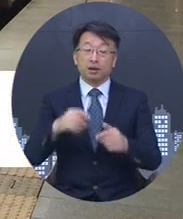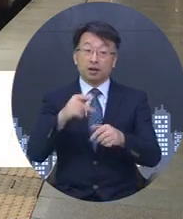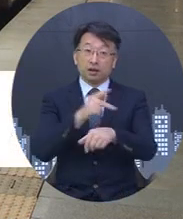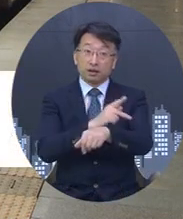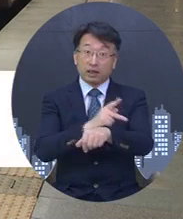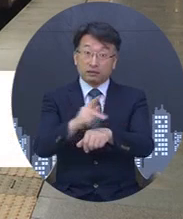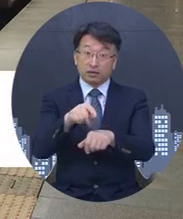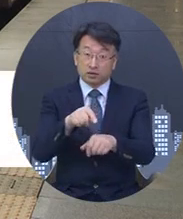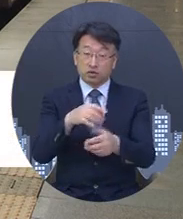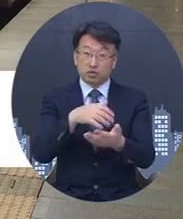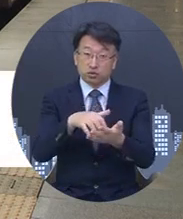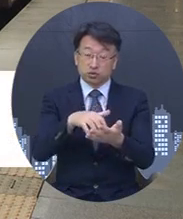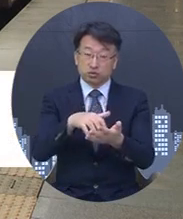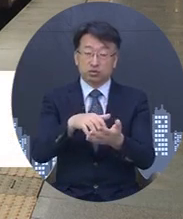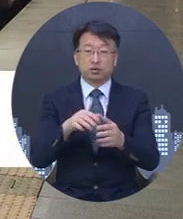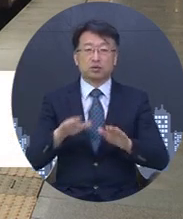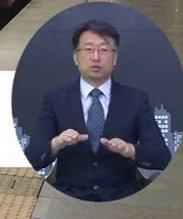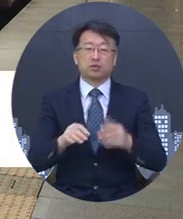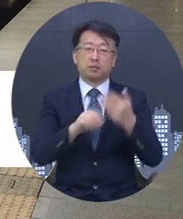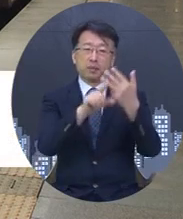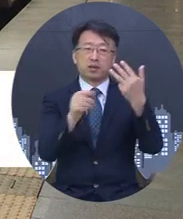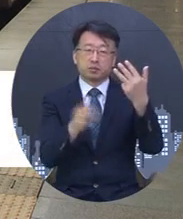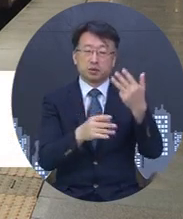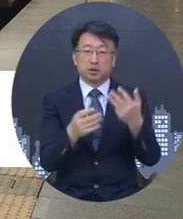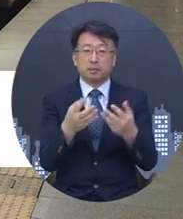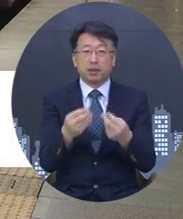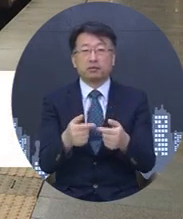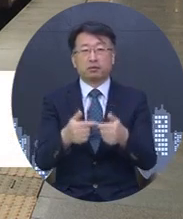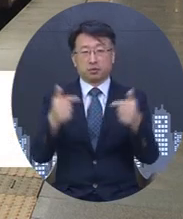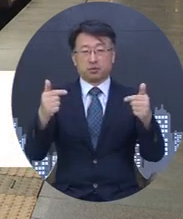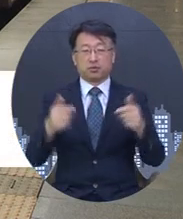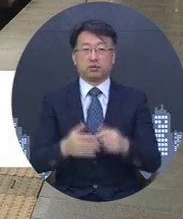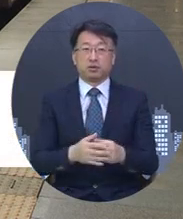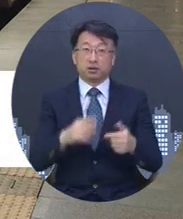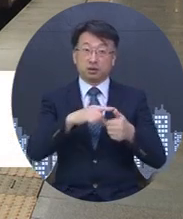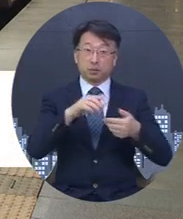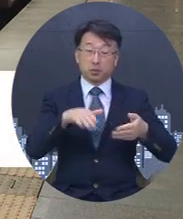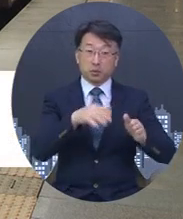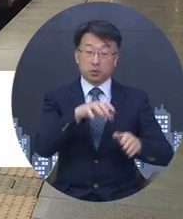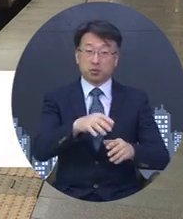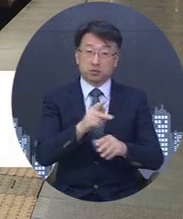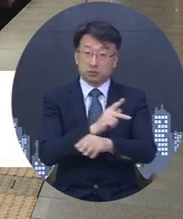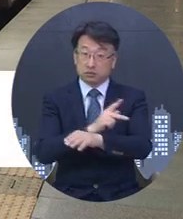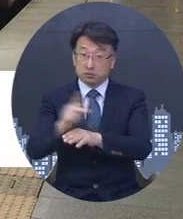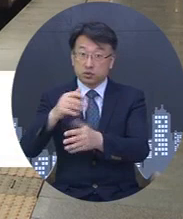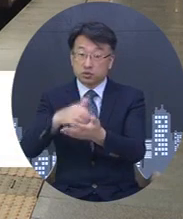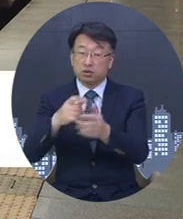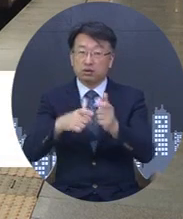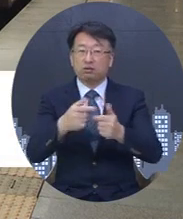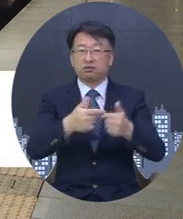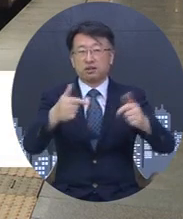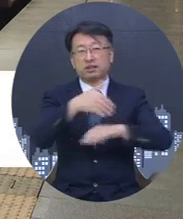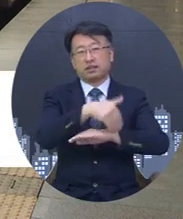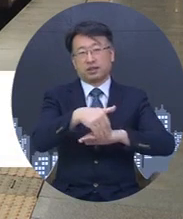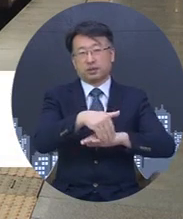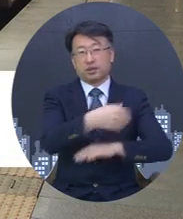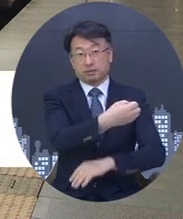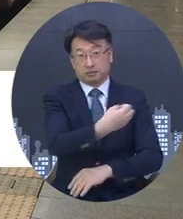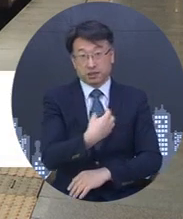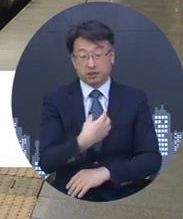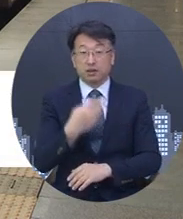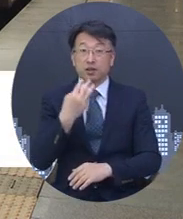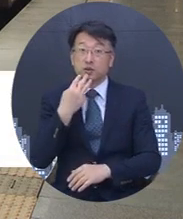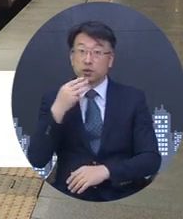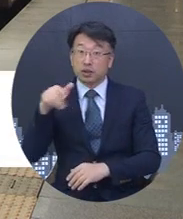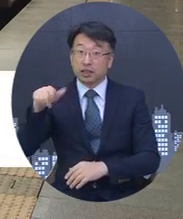경전선 KTX 운행이 이달부터 소폭 늘어났습니다. 경상남도는 운행 횟수를 더 늘릴 계획인데요.